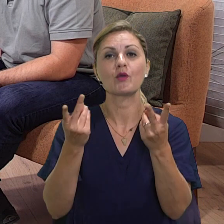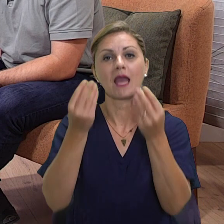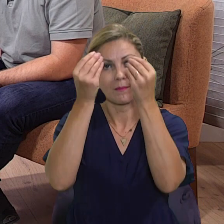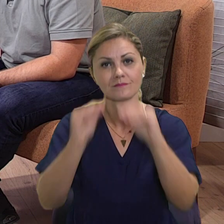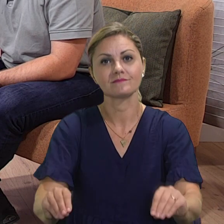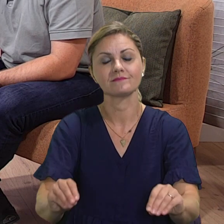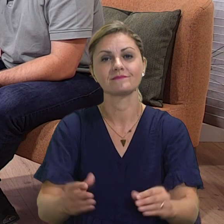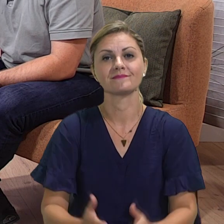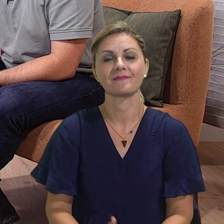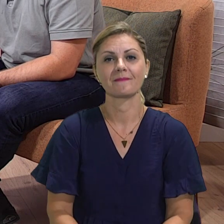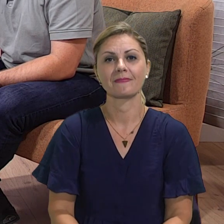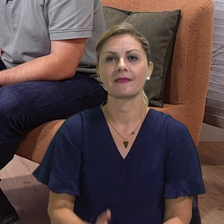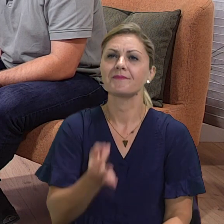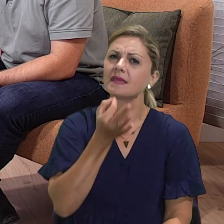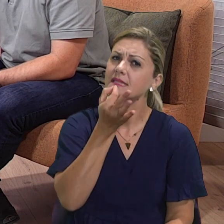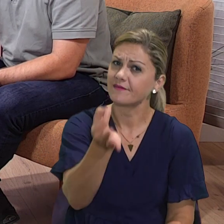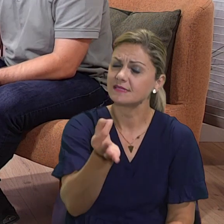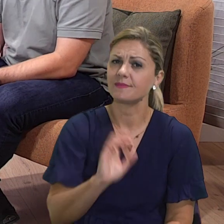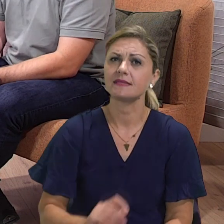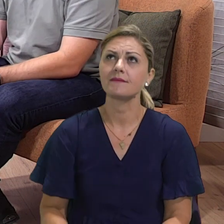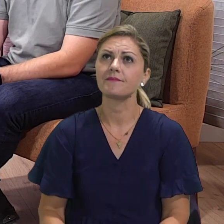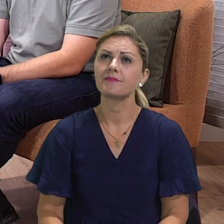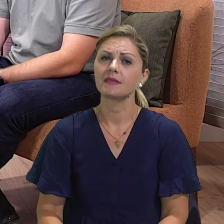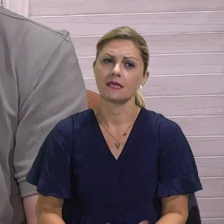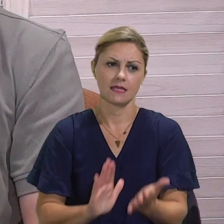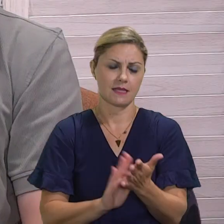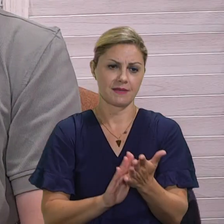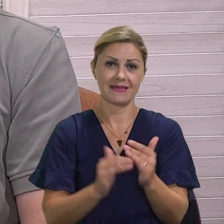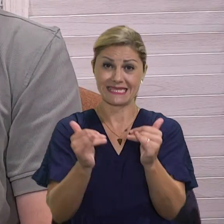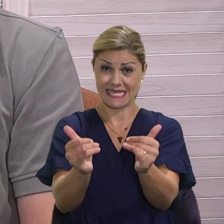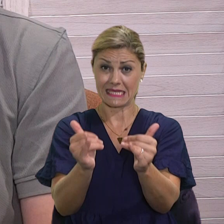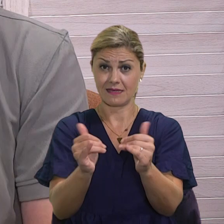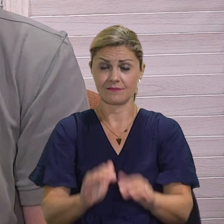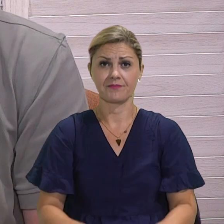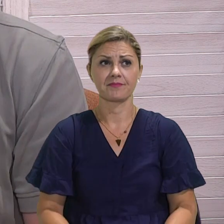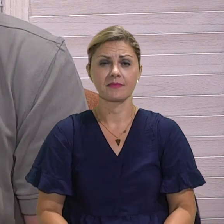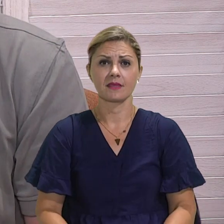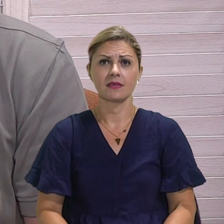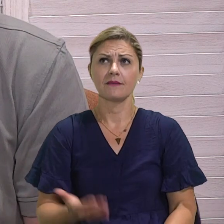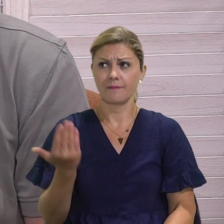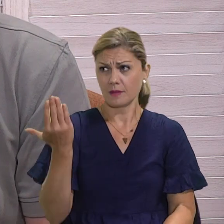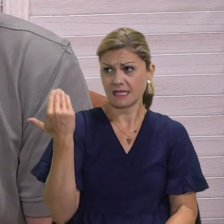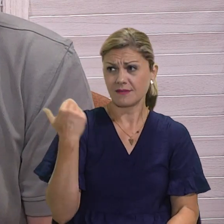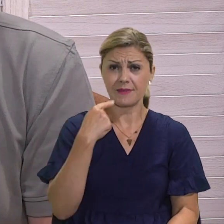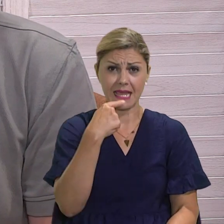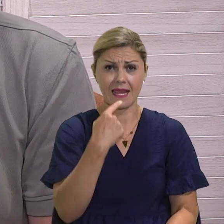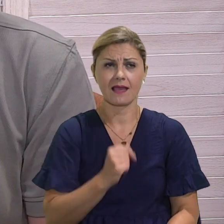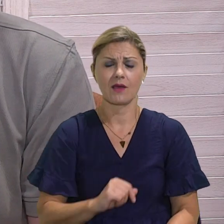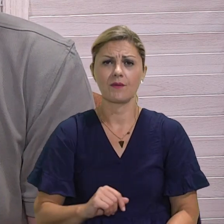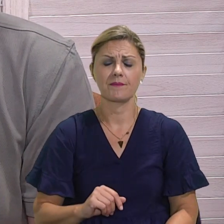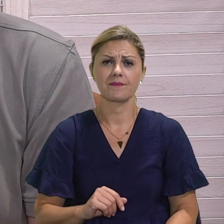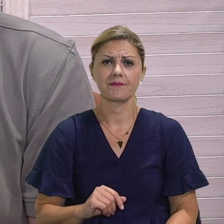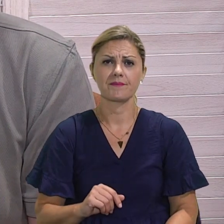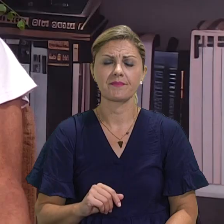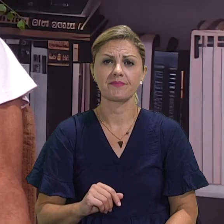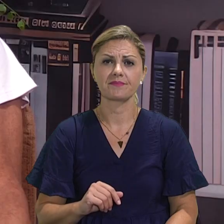napravio. Ili ovi, ja sam malo inače... Koliko ima zapravo pravih izvornih govornika? A reka sam